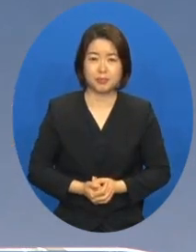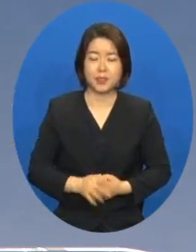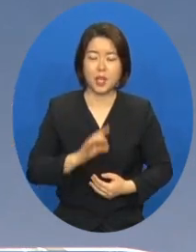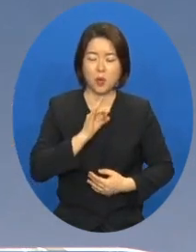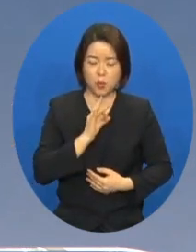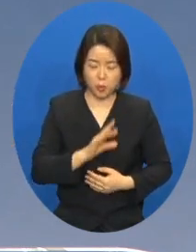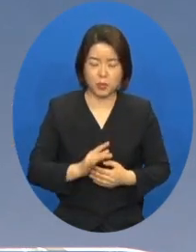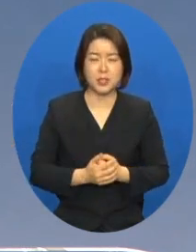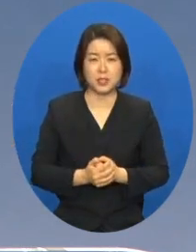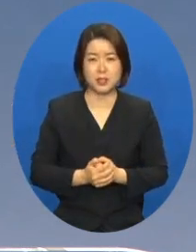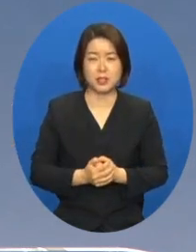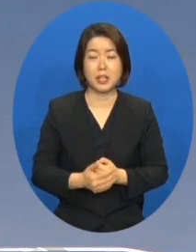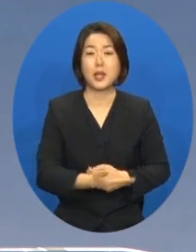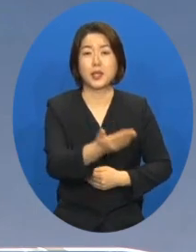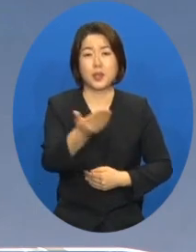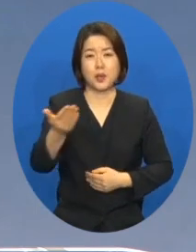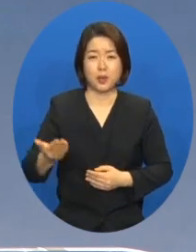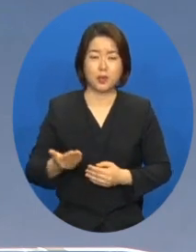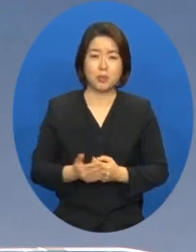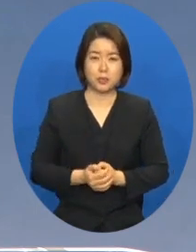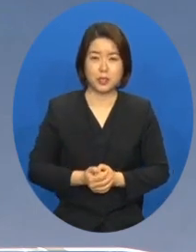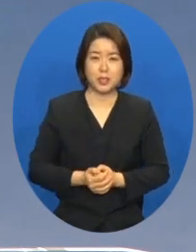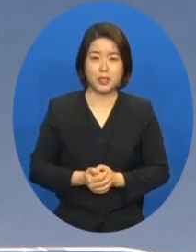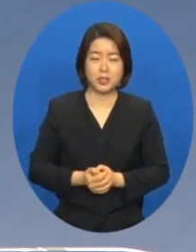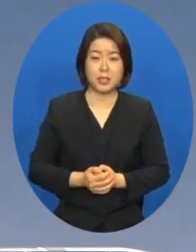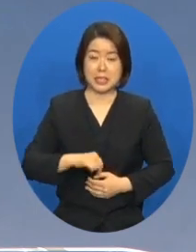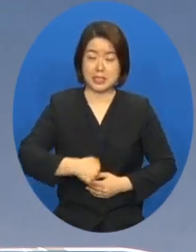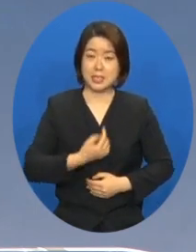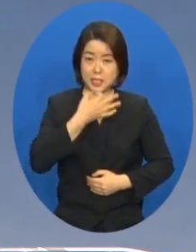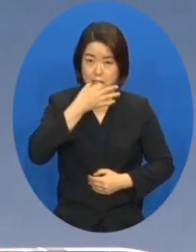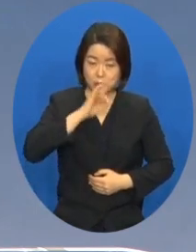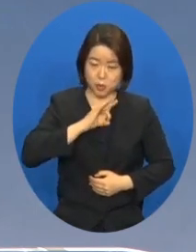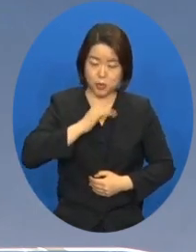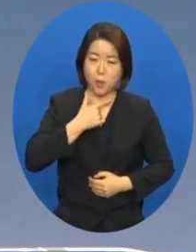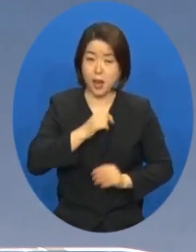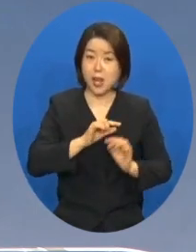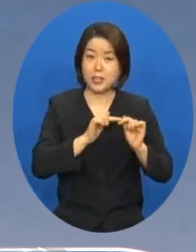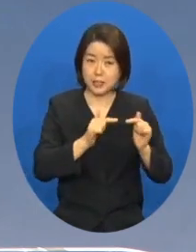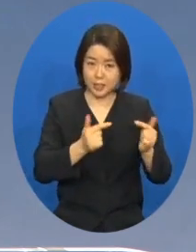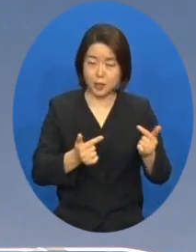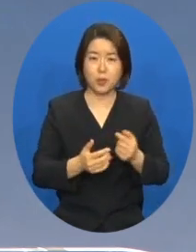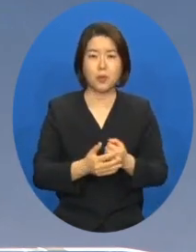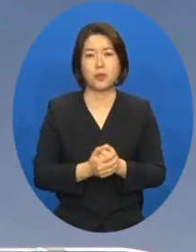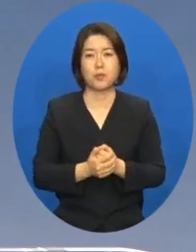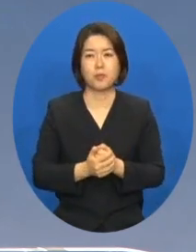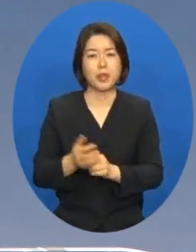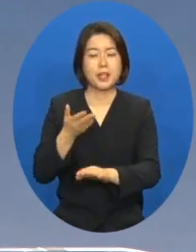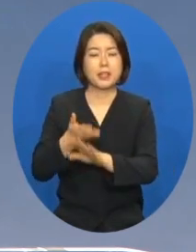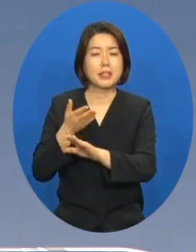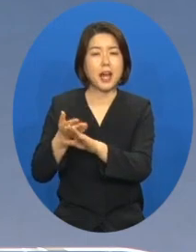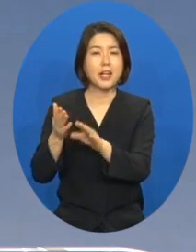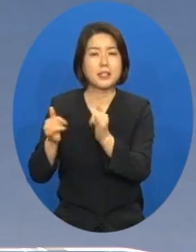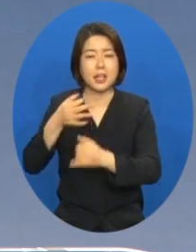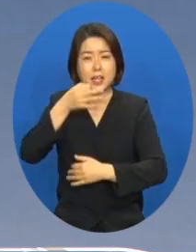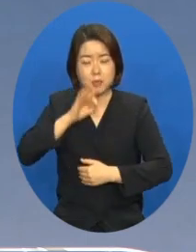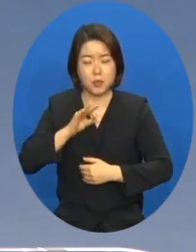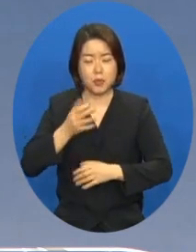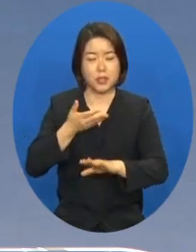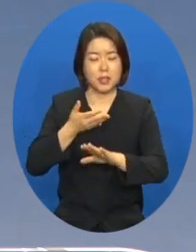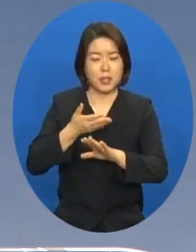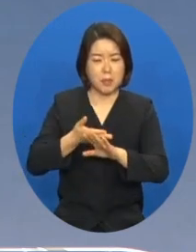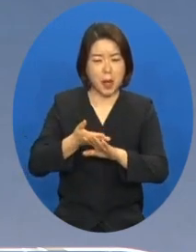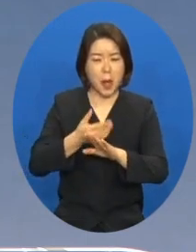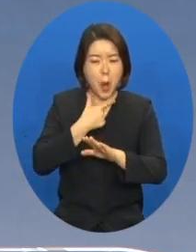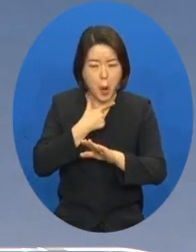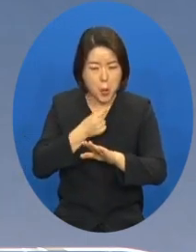오직 여러분이 자기 유익을 구하지 않고 남의 유익을, 다른 사람의 유익을